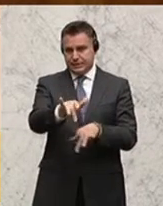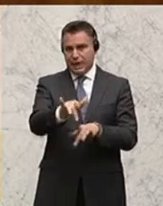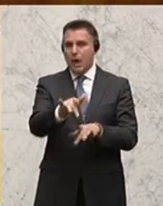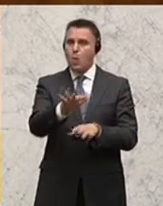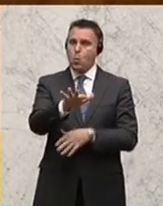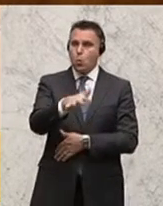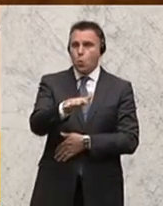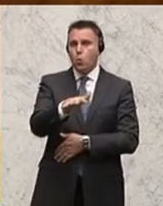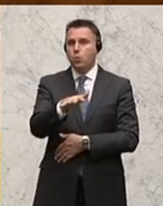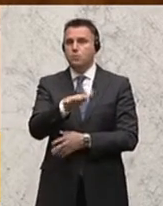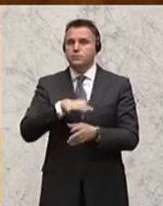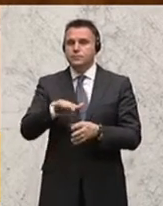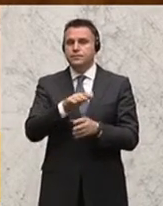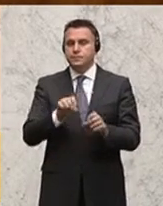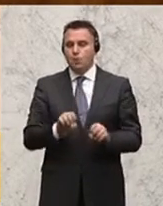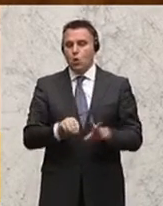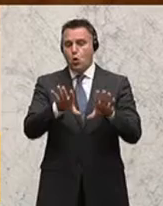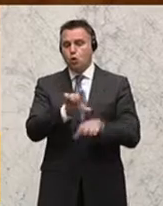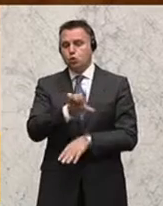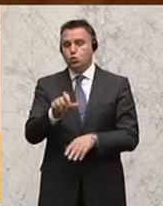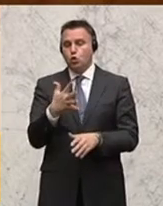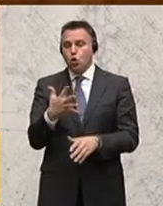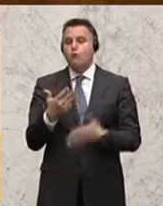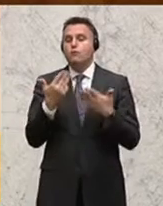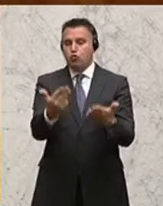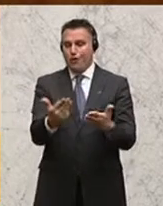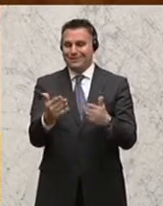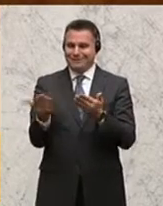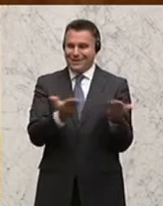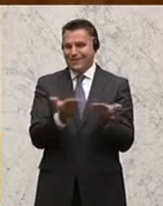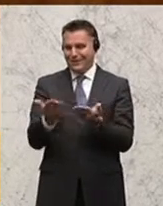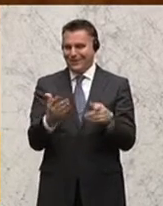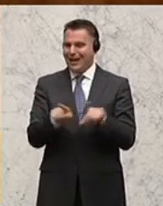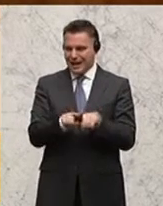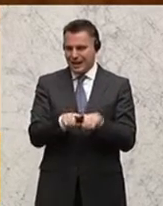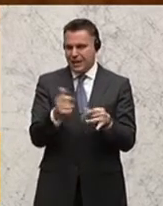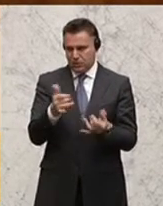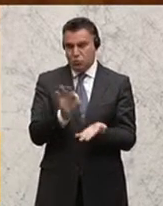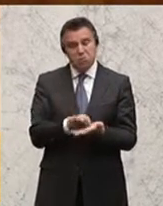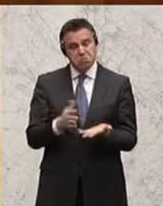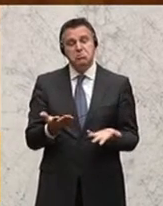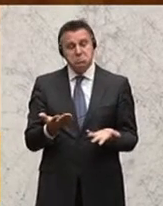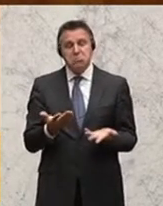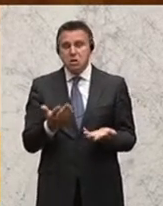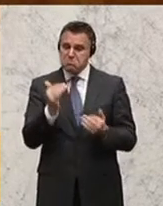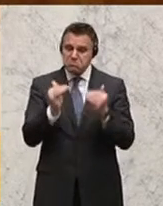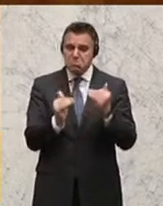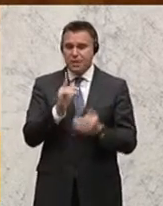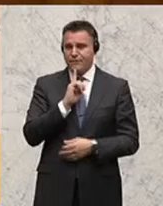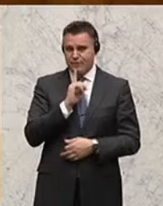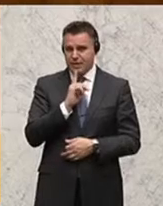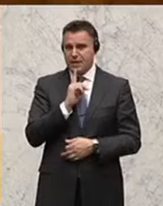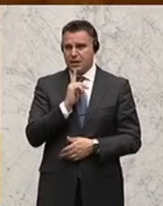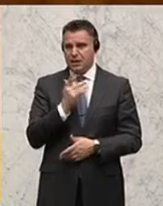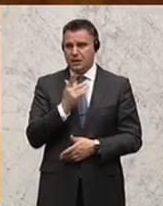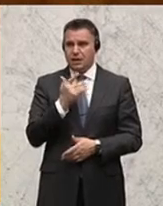haben, das ungefähr im Bereich von 1995 angesiedelt ist. Das ist wenig und es hat sich in den